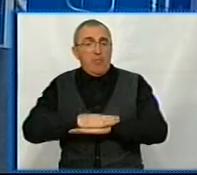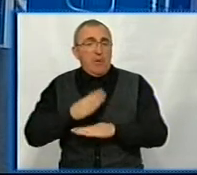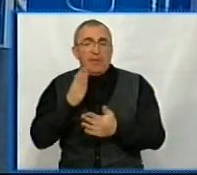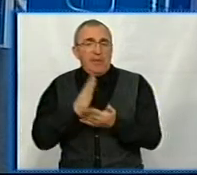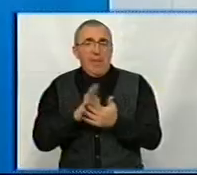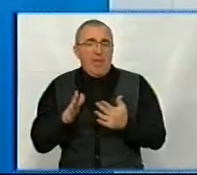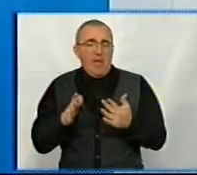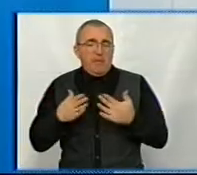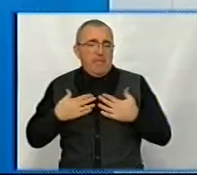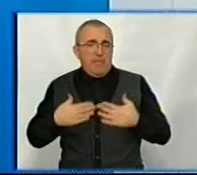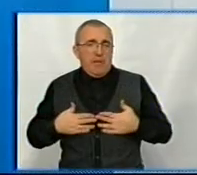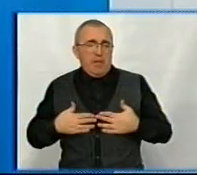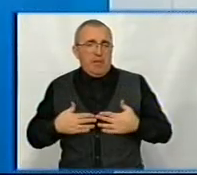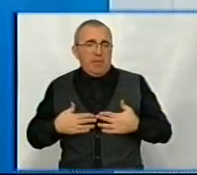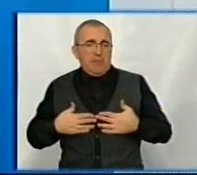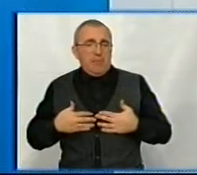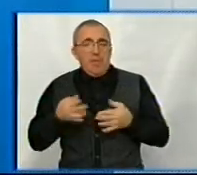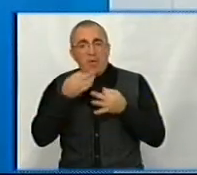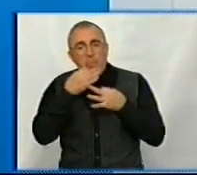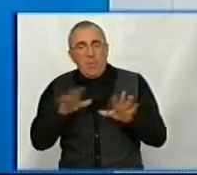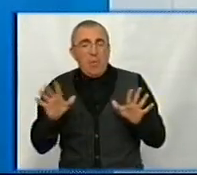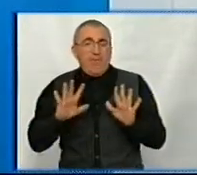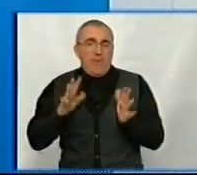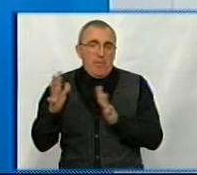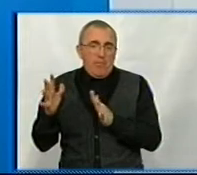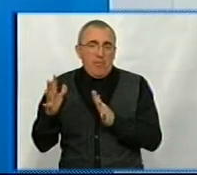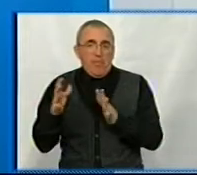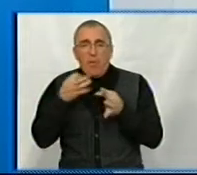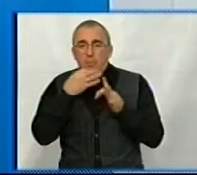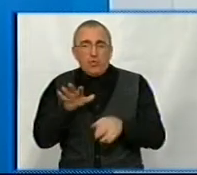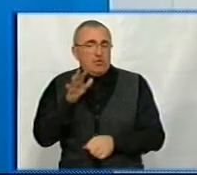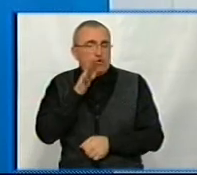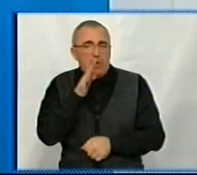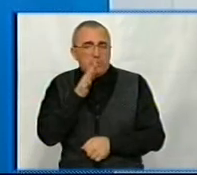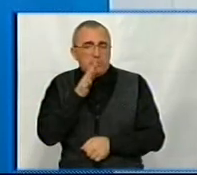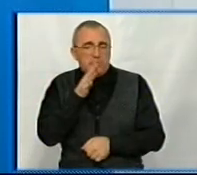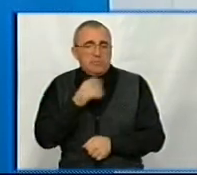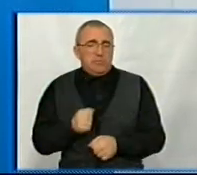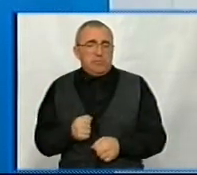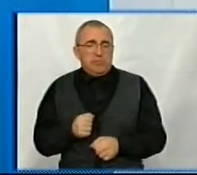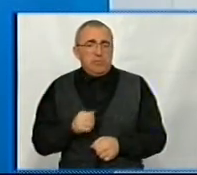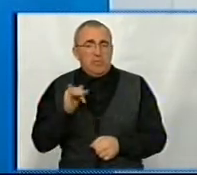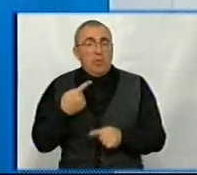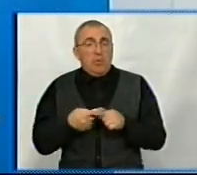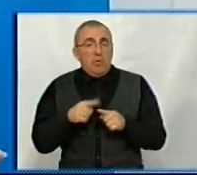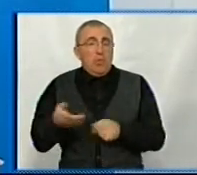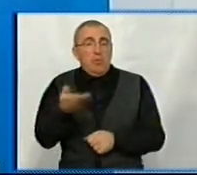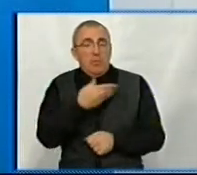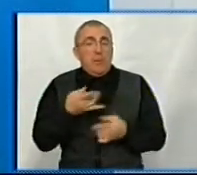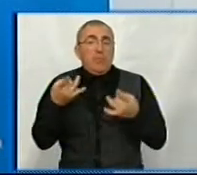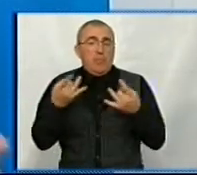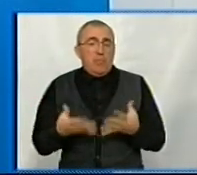є прийнятною. А в будь-якому випадку, в будь-який час. І тому ми просто про